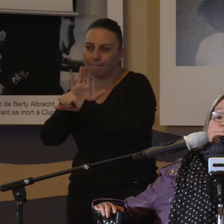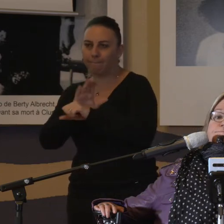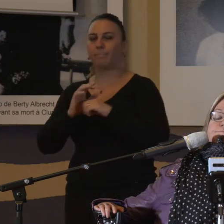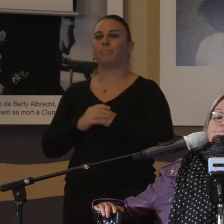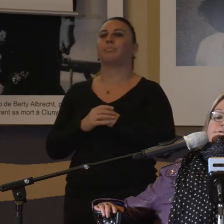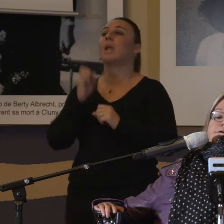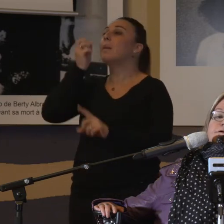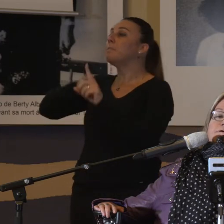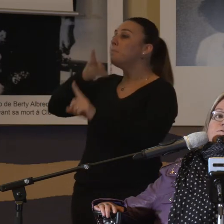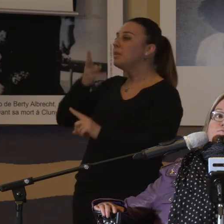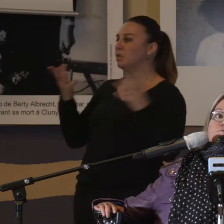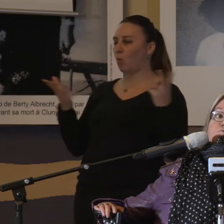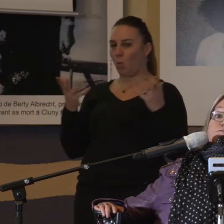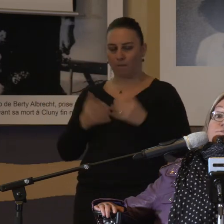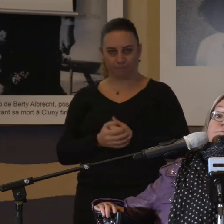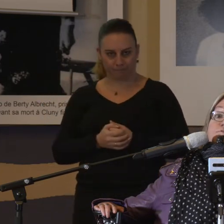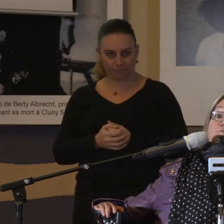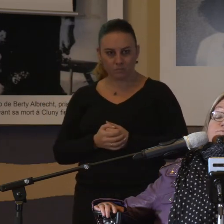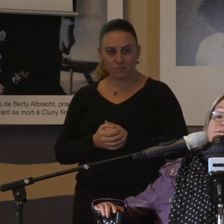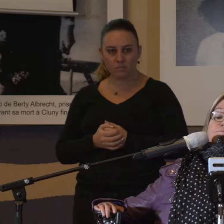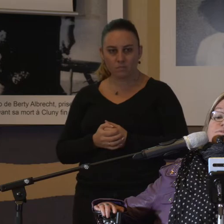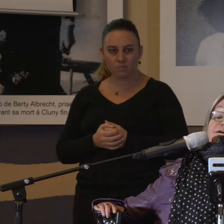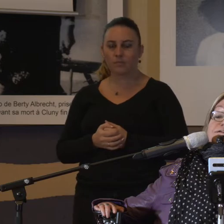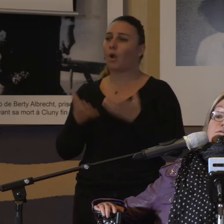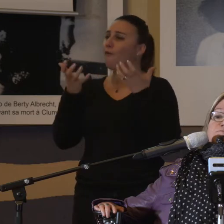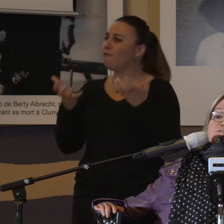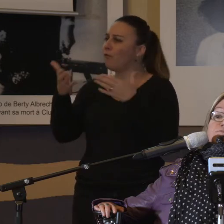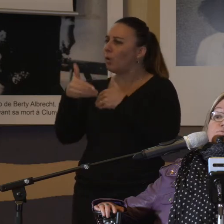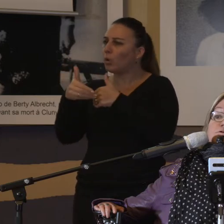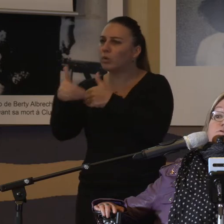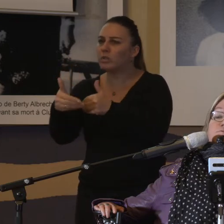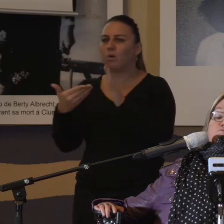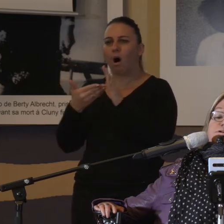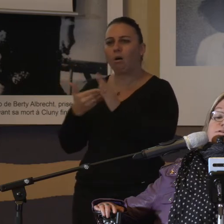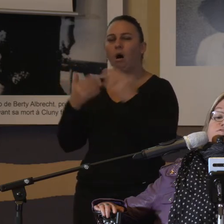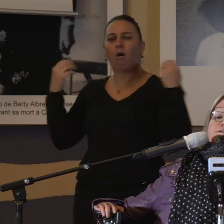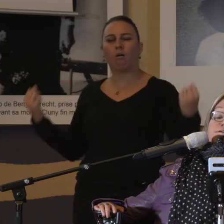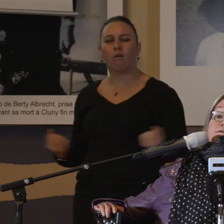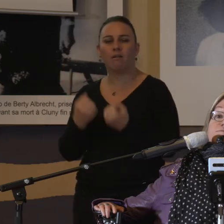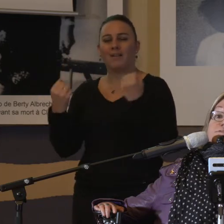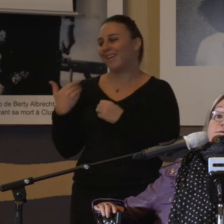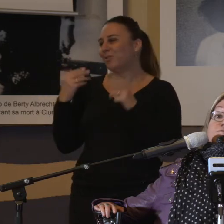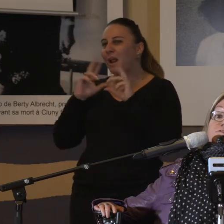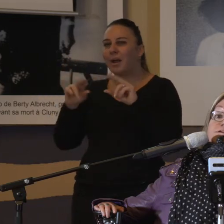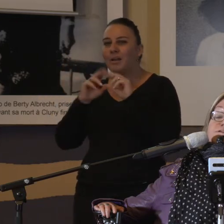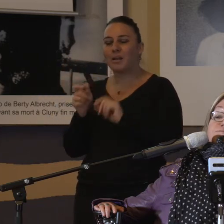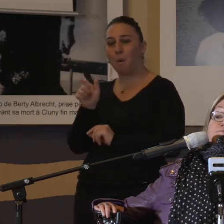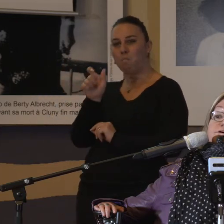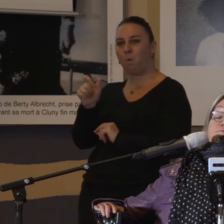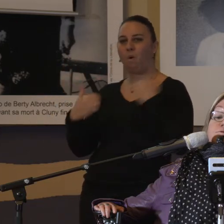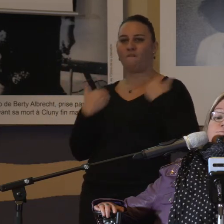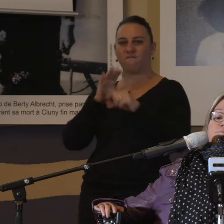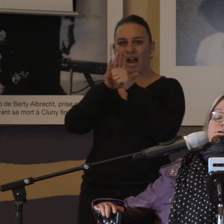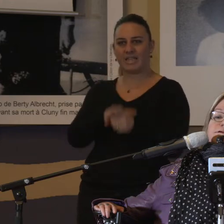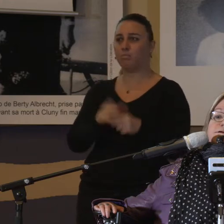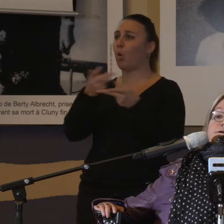missions? Nous souhaitons d'abord contribuer à diffuser, donc, comme je l'ai déjà dit, le terme validisme auprès